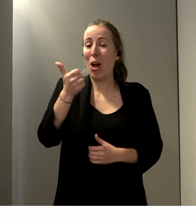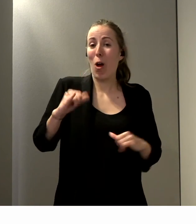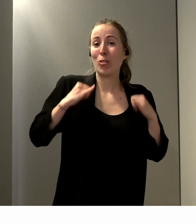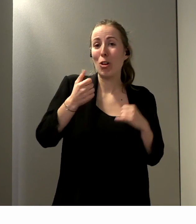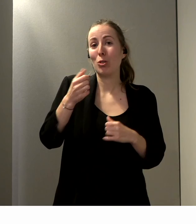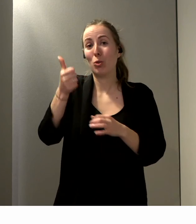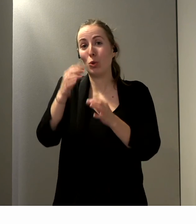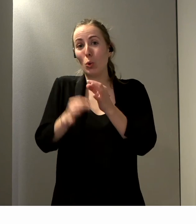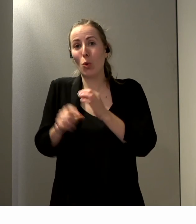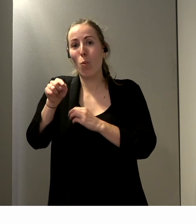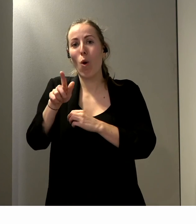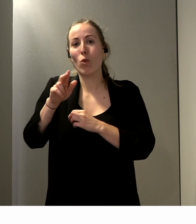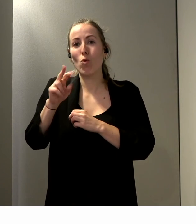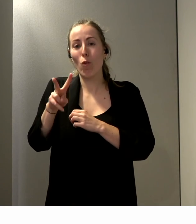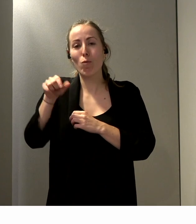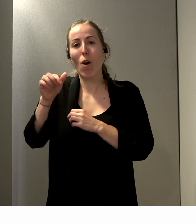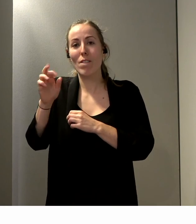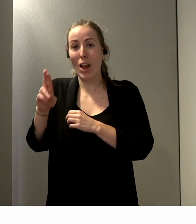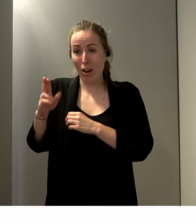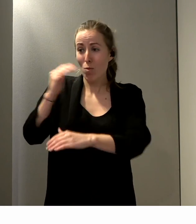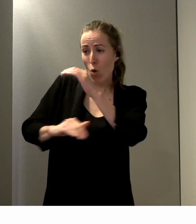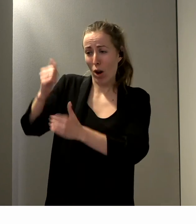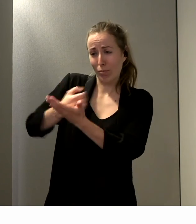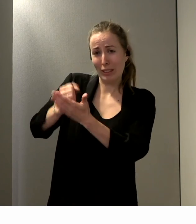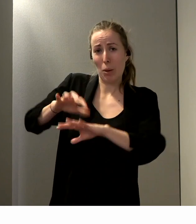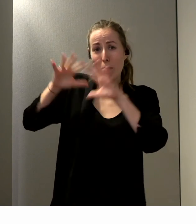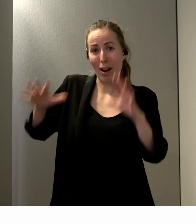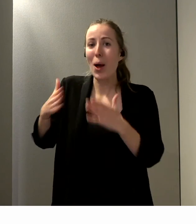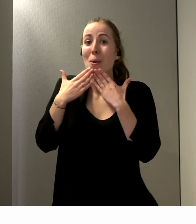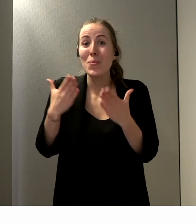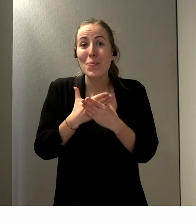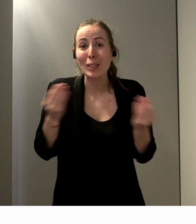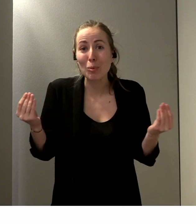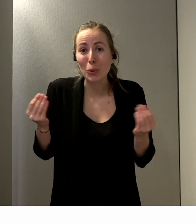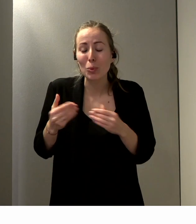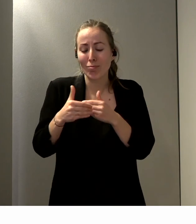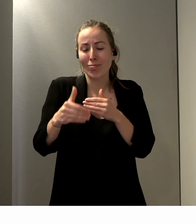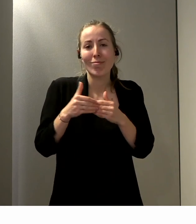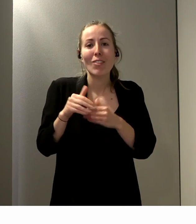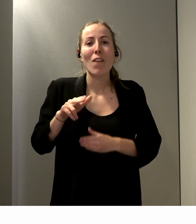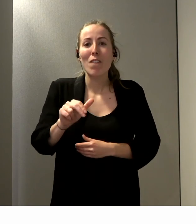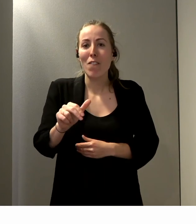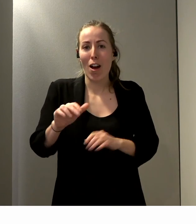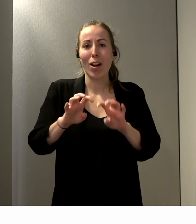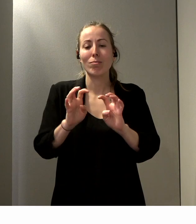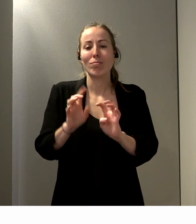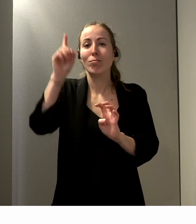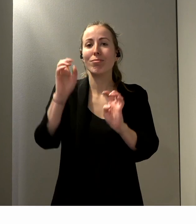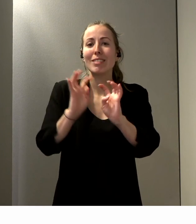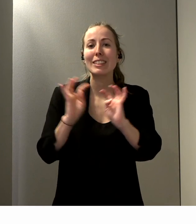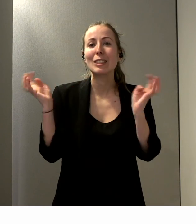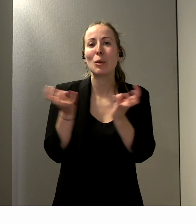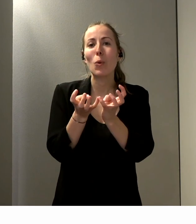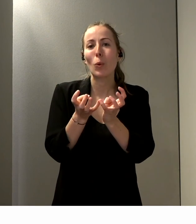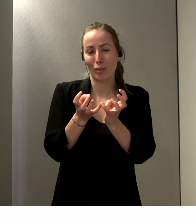trouver toutes les infos sur le programme que vous venez de présenter. Merci beaucoup, Thibaut Gulluy. Dans quelques minutes, vous retrouvez la table ronde